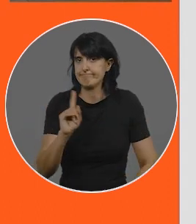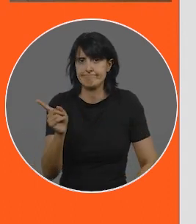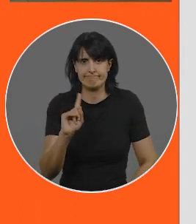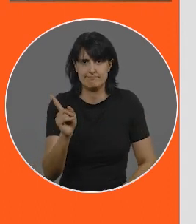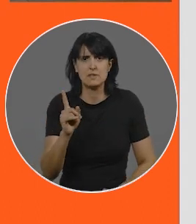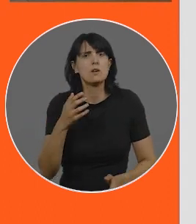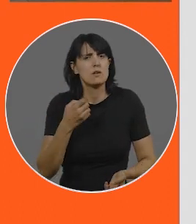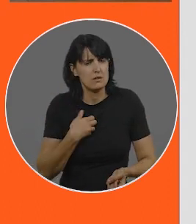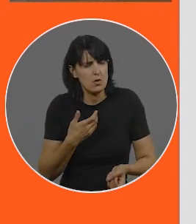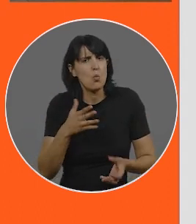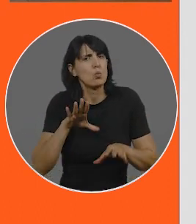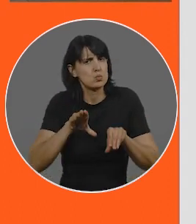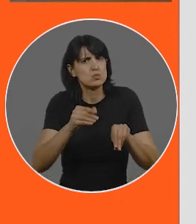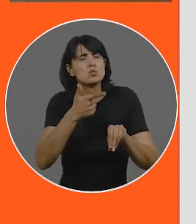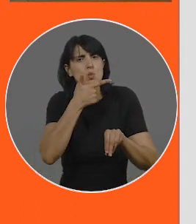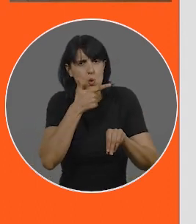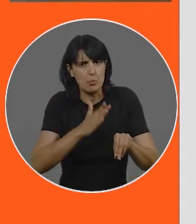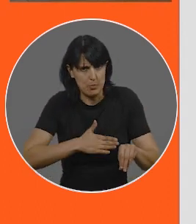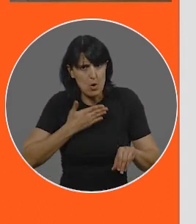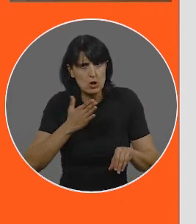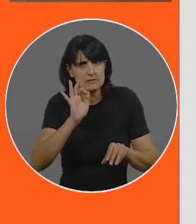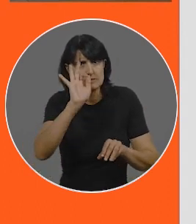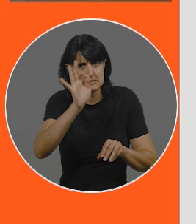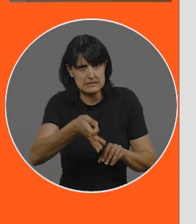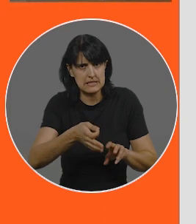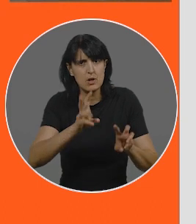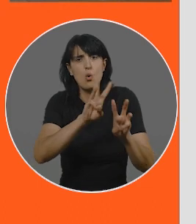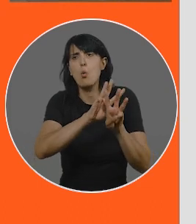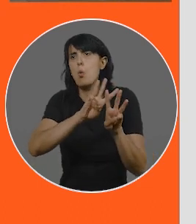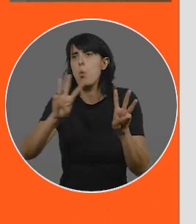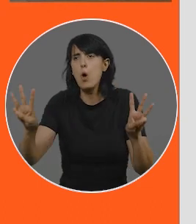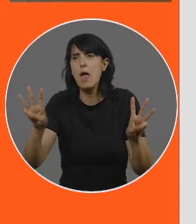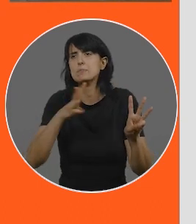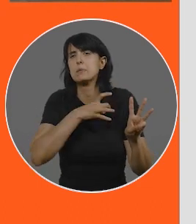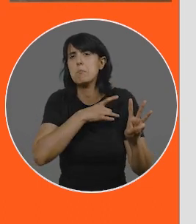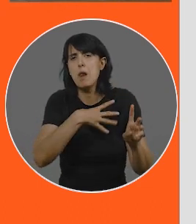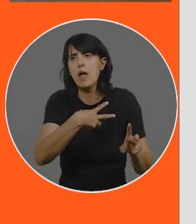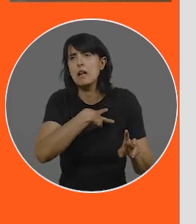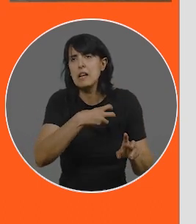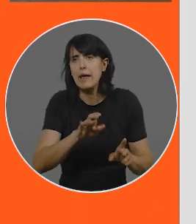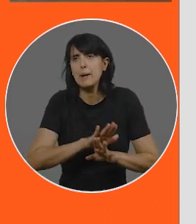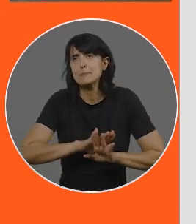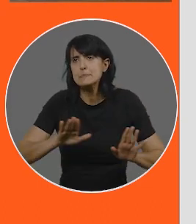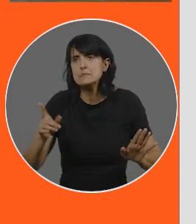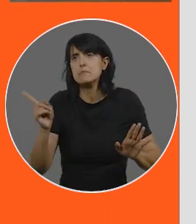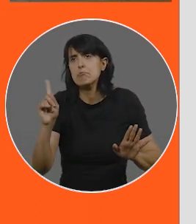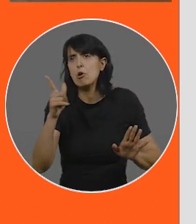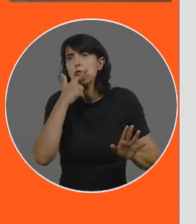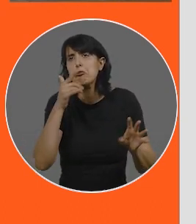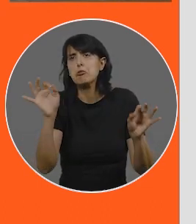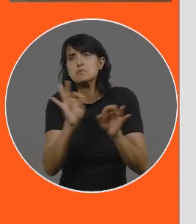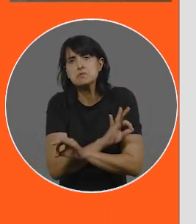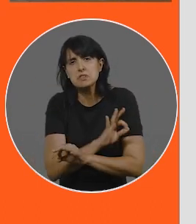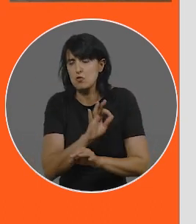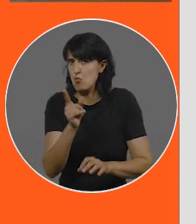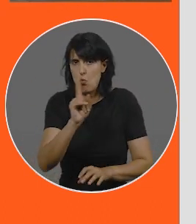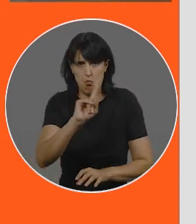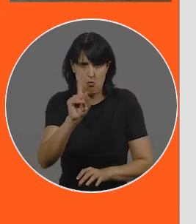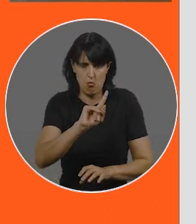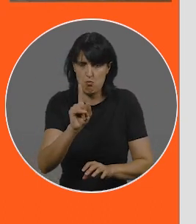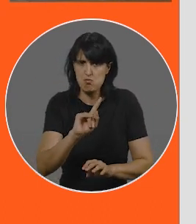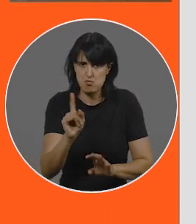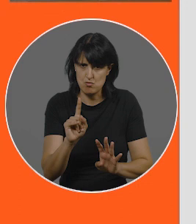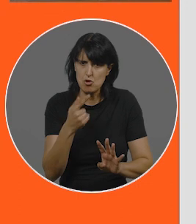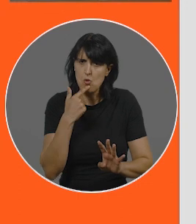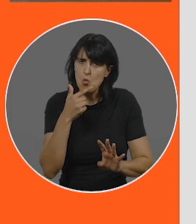vaig, únicament. O sigui, sí que pots transmetre informació pel color. No estem dient fem webs superavorrides, en blanc i negre, el disseny està en